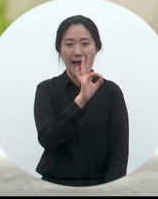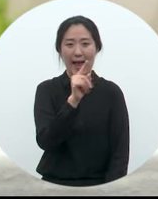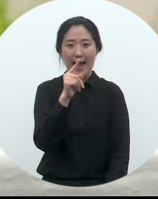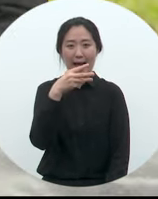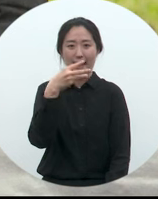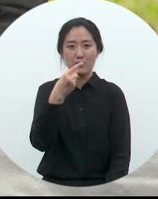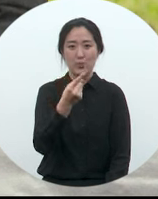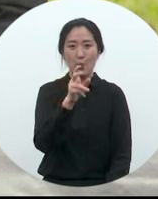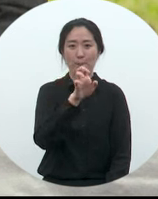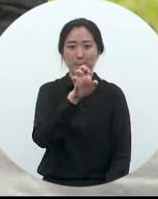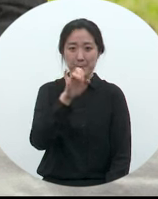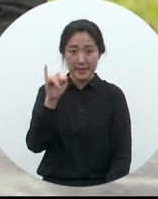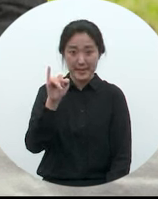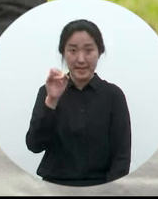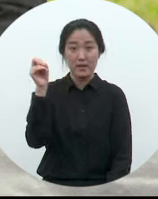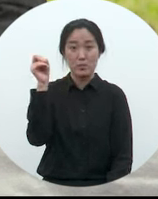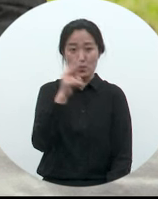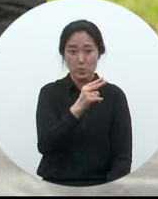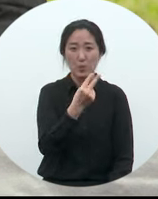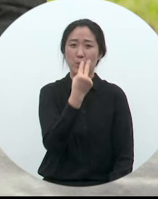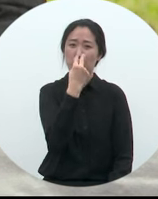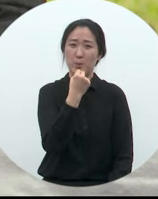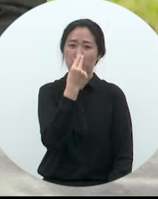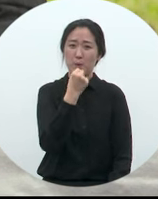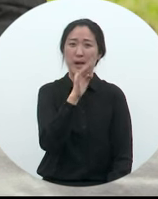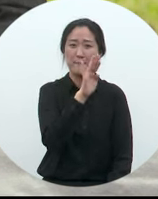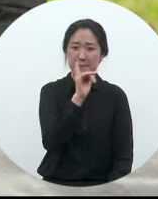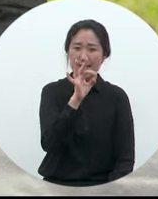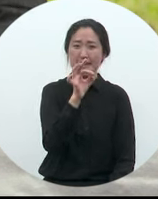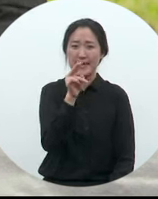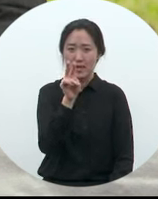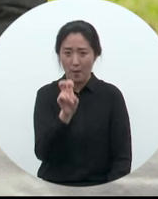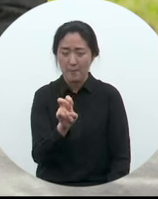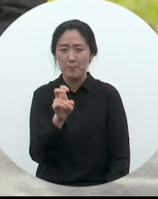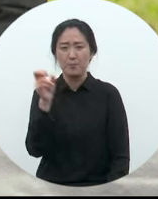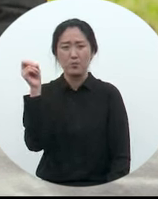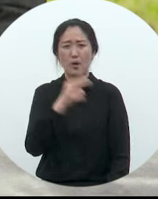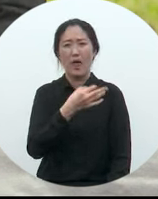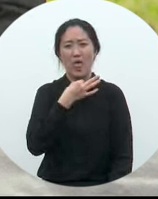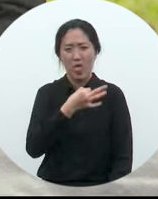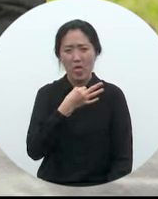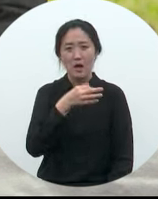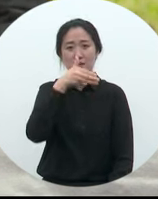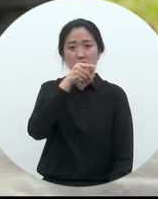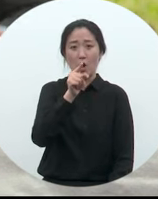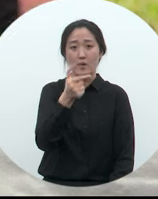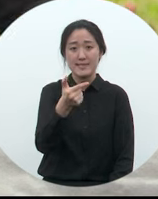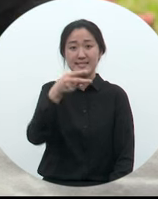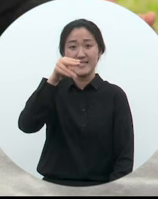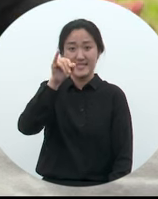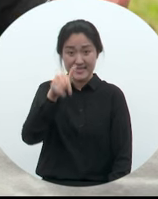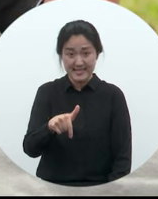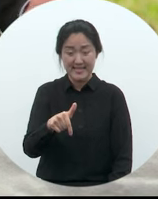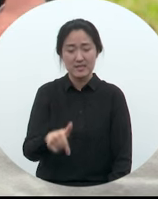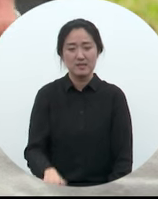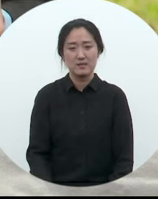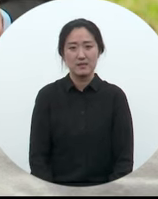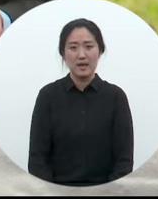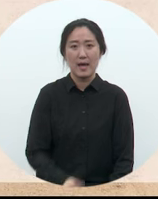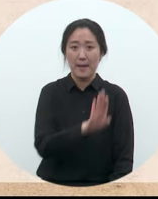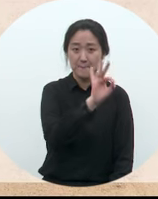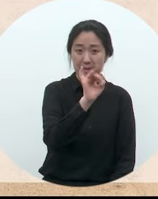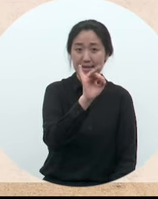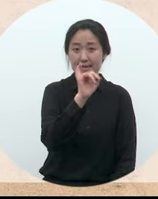정말 아토피가 문제가 되고요. 알레르기성 비염 또 천식이 문제가 되죠.